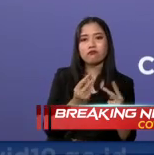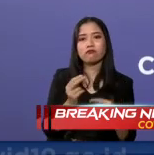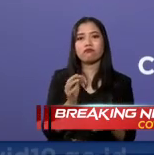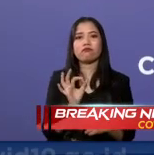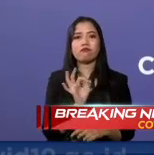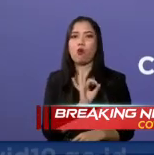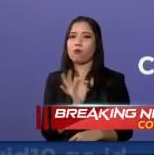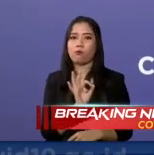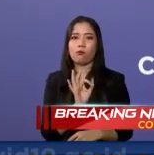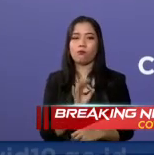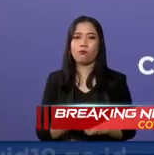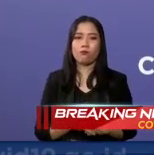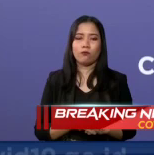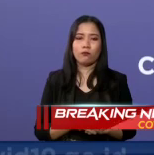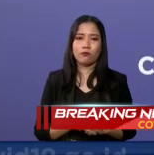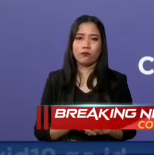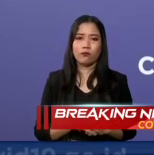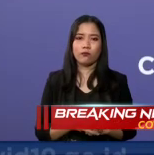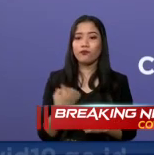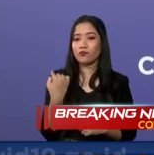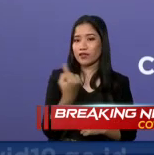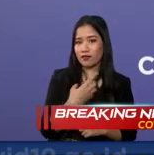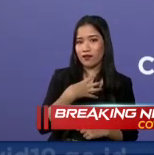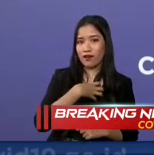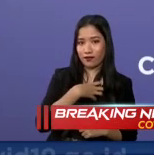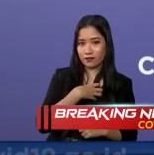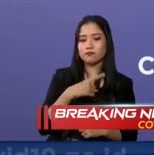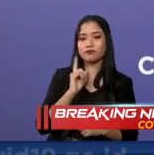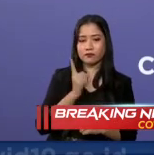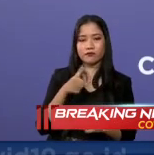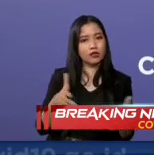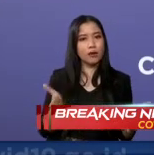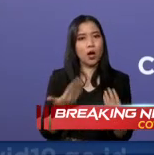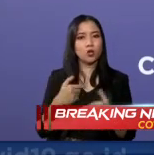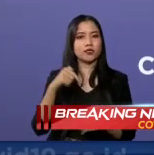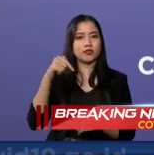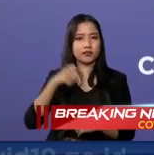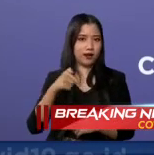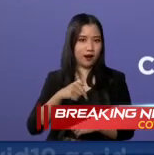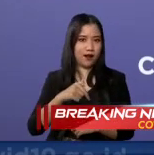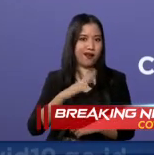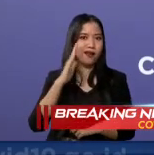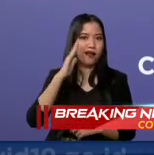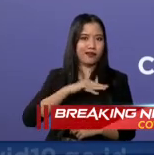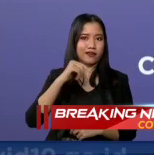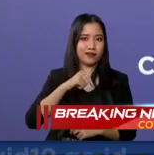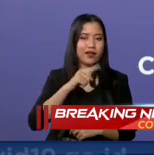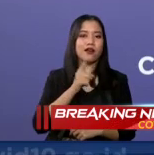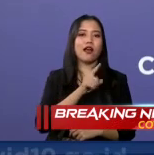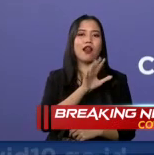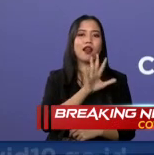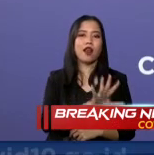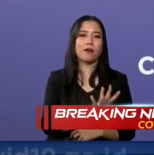itu saudara-saudara sekalian optimis What tetap kita harus bangun dari sekarang hari ini ada